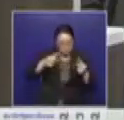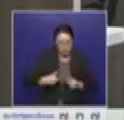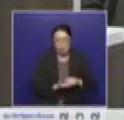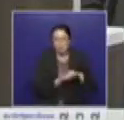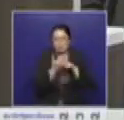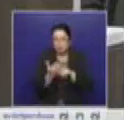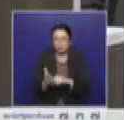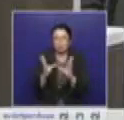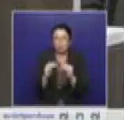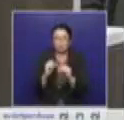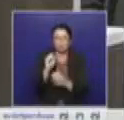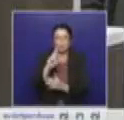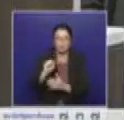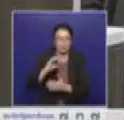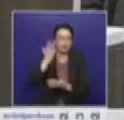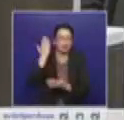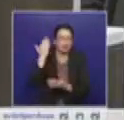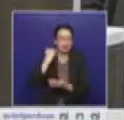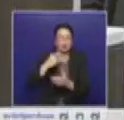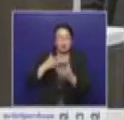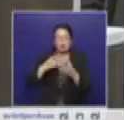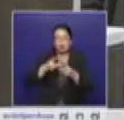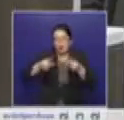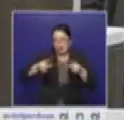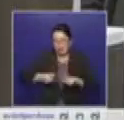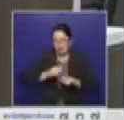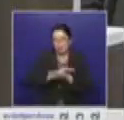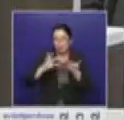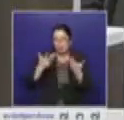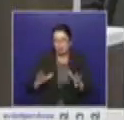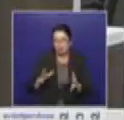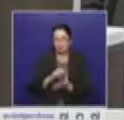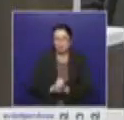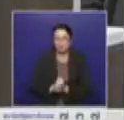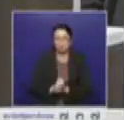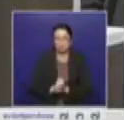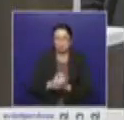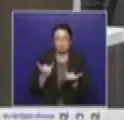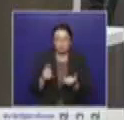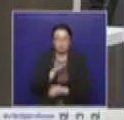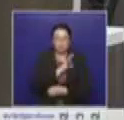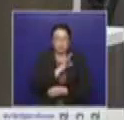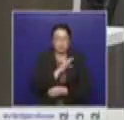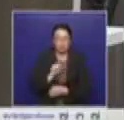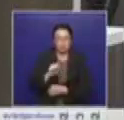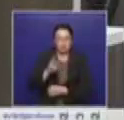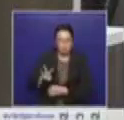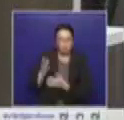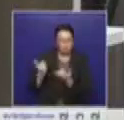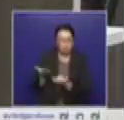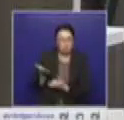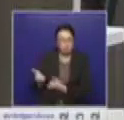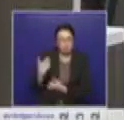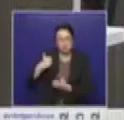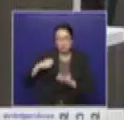พรรคตัวเอง ใช่ ปิดร้านหนีแล้วก็มาอยู่อีกพรรคนึงอีกร้านนึงเฉยเลยอยู่ กับพรรคไม่ไหวต้องมาอยู่พวกเสื้อแดงนี่แหละดีสุด เ